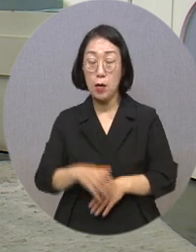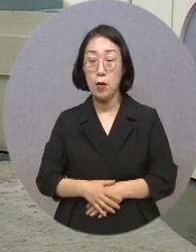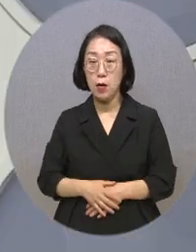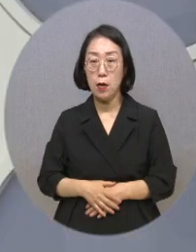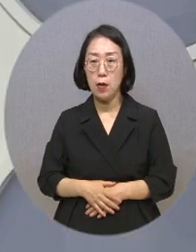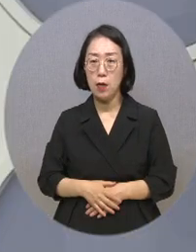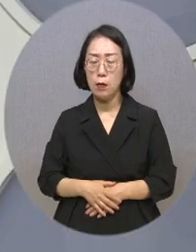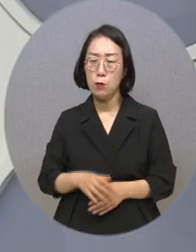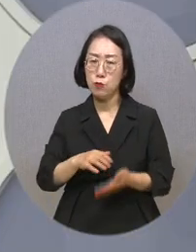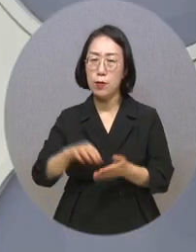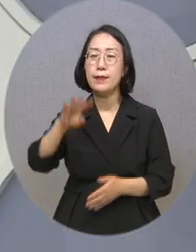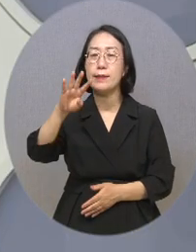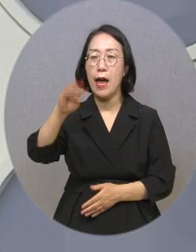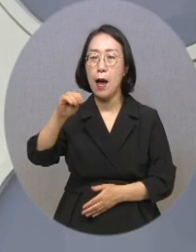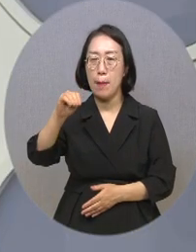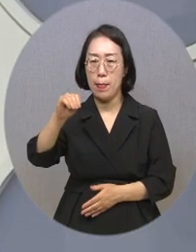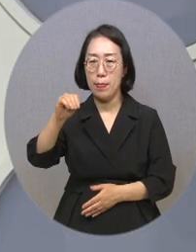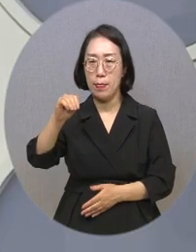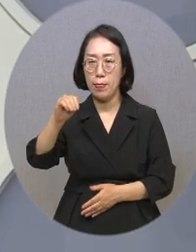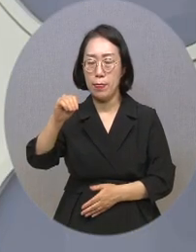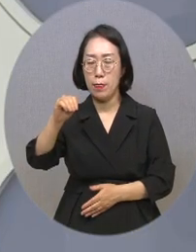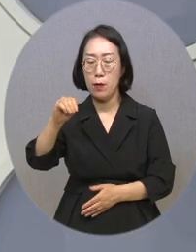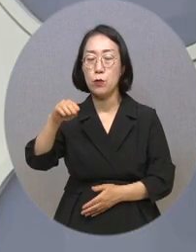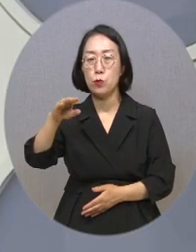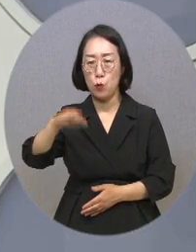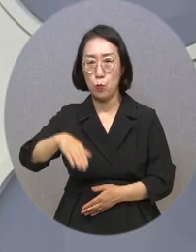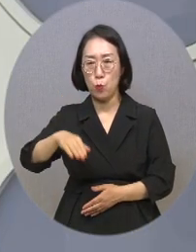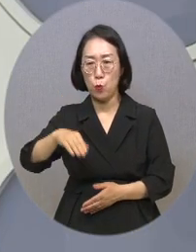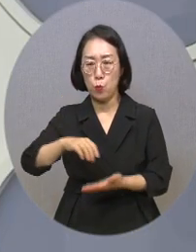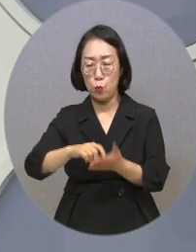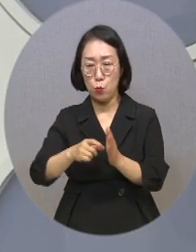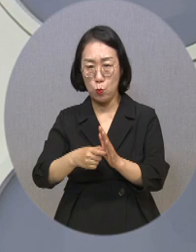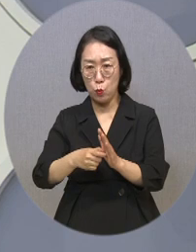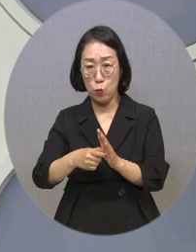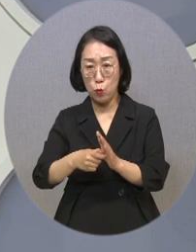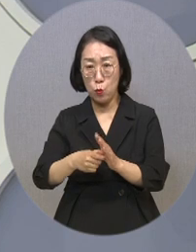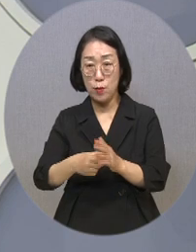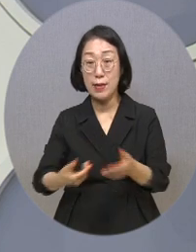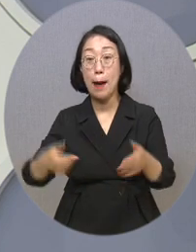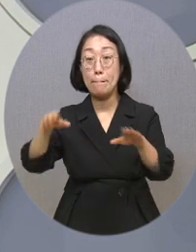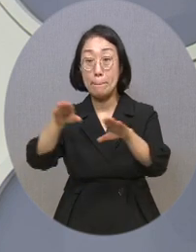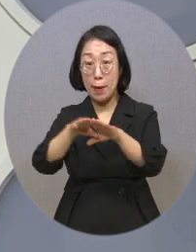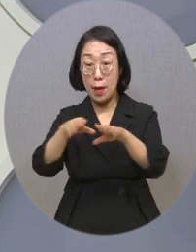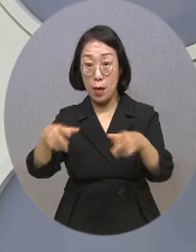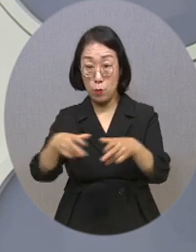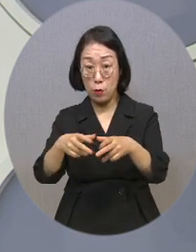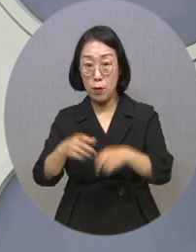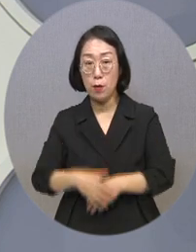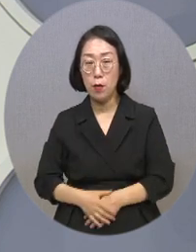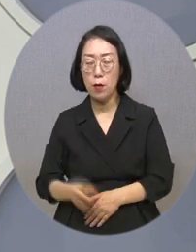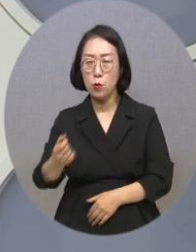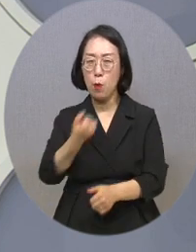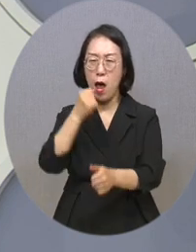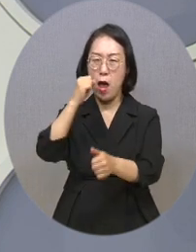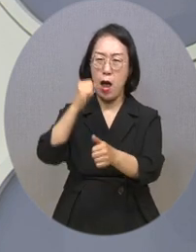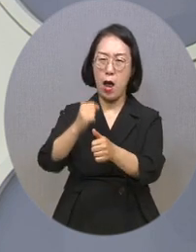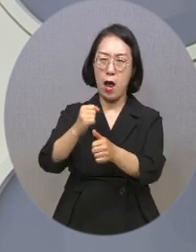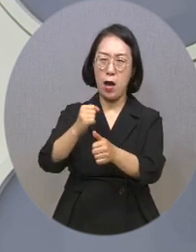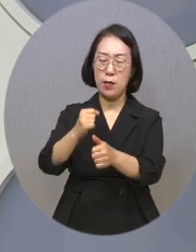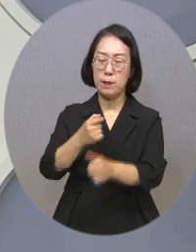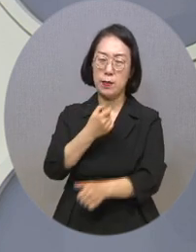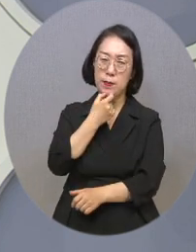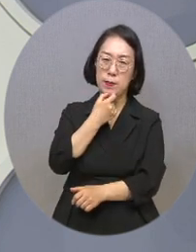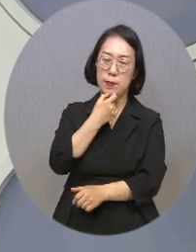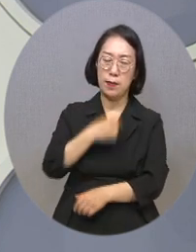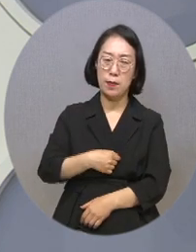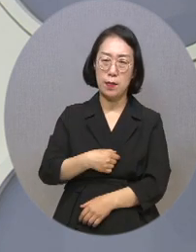4만 정도가 되리라고 생각하는데요. 자폐성 장애 숫자가. 근데 이게 조금 낙인 효과가 있고 그래서 등록 안 한 분들도